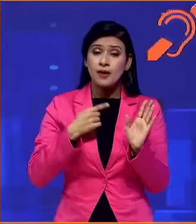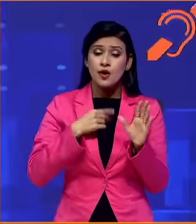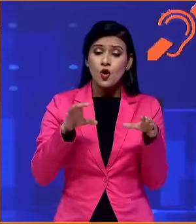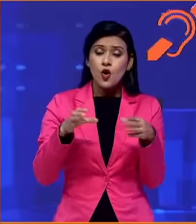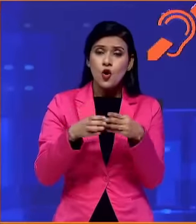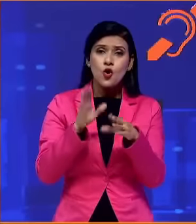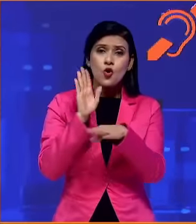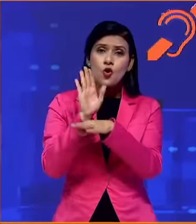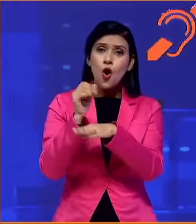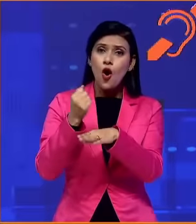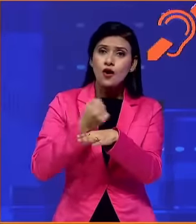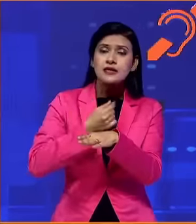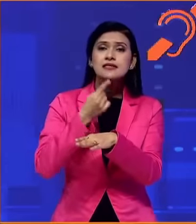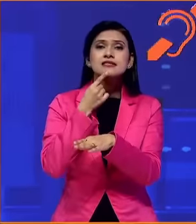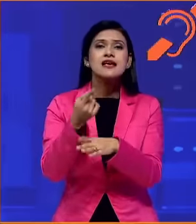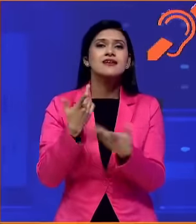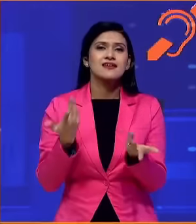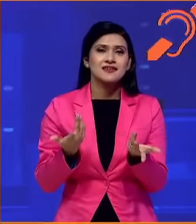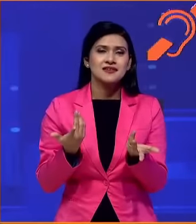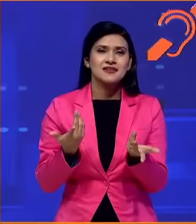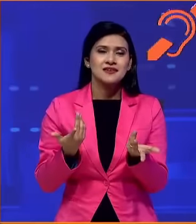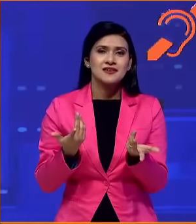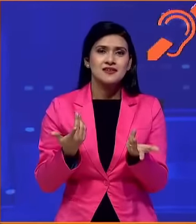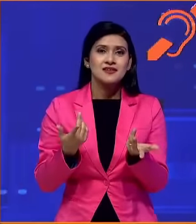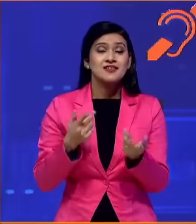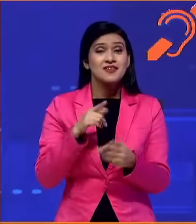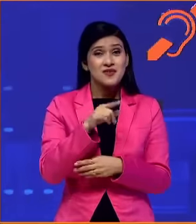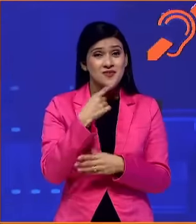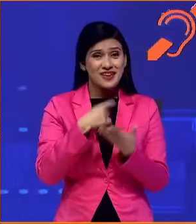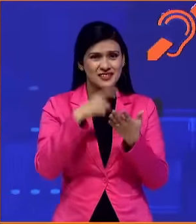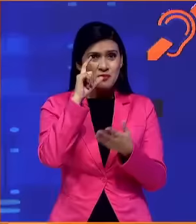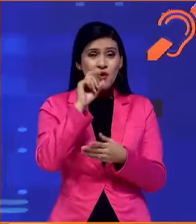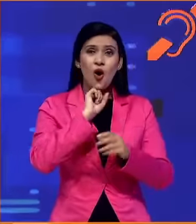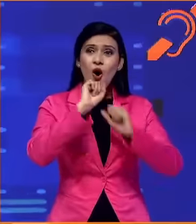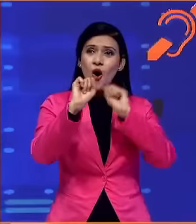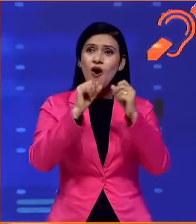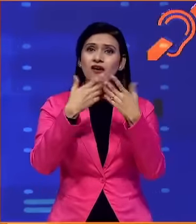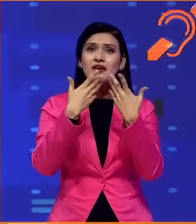इसलिए,इतनीस्वतंत्रतावालीपार्टीकेलिएयहमुश्किलहोनाहीचाहिए ,जहांहरकोई अपनीमनमर्जीसेबोलरहाहै।